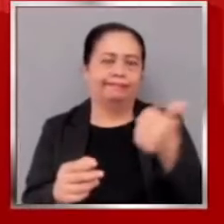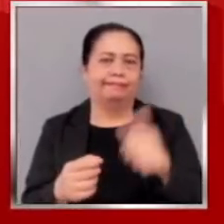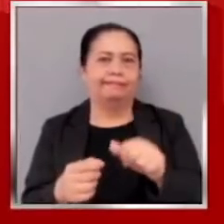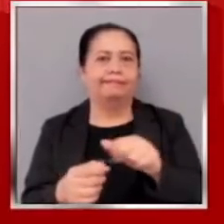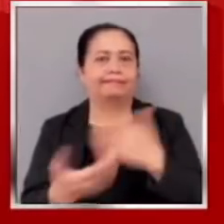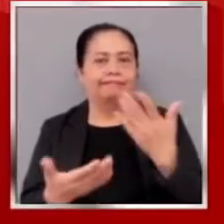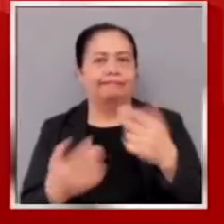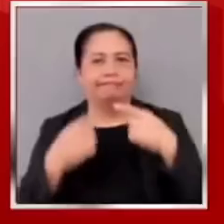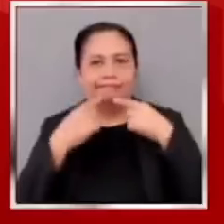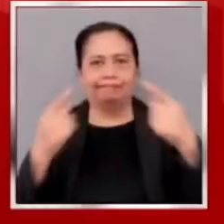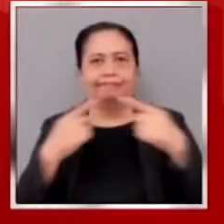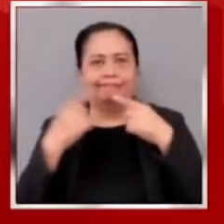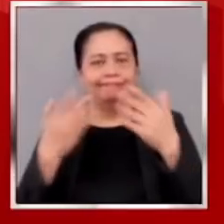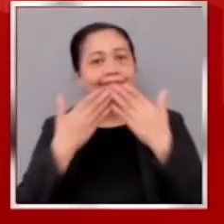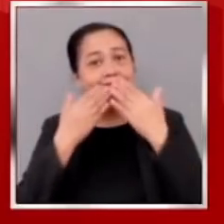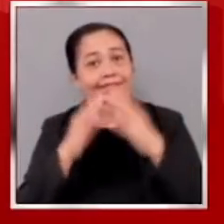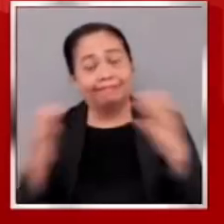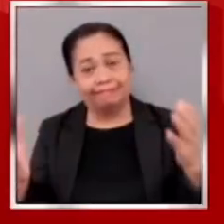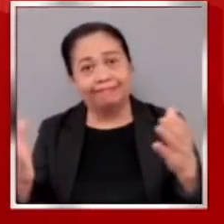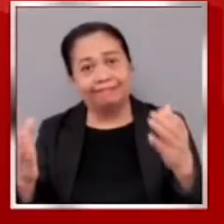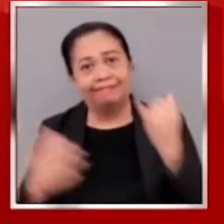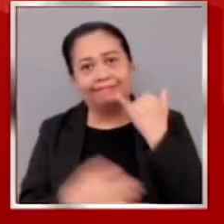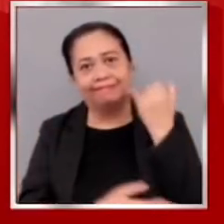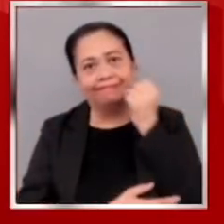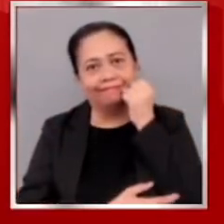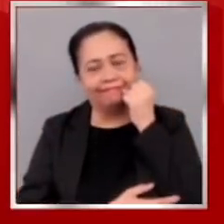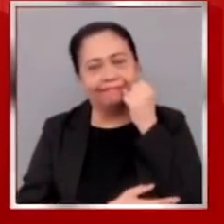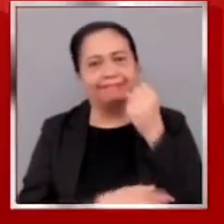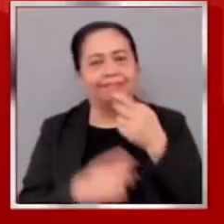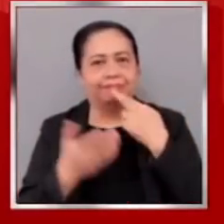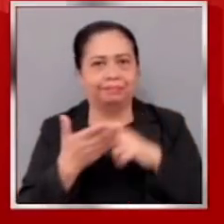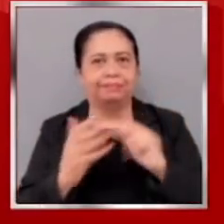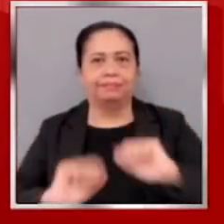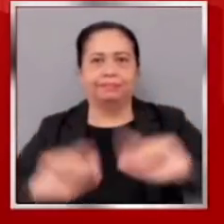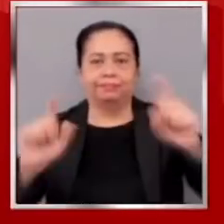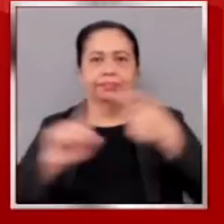proclamation. Maraming salamat sa iyo, Jamie Santos, nag-uulat live mula sa PPCRV.